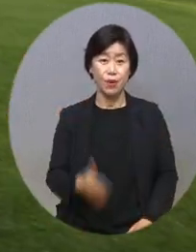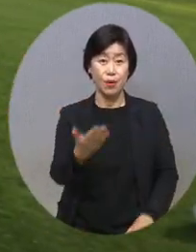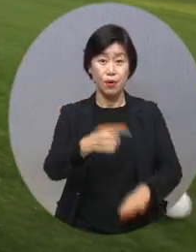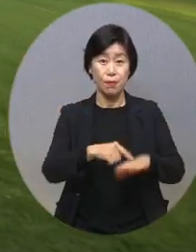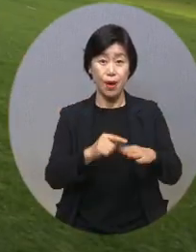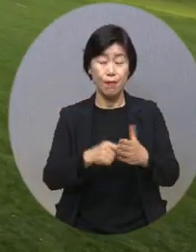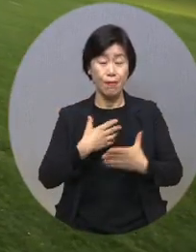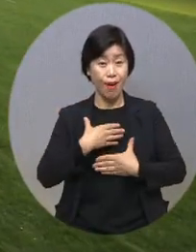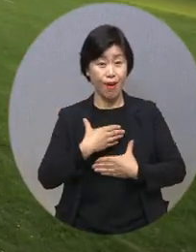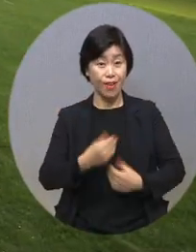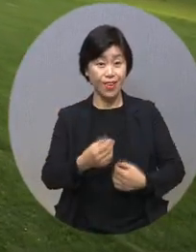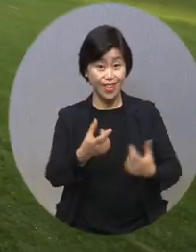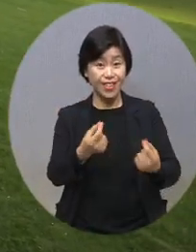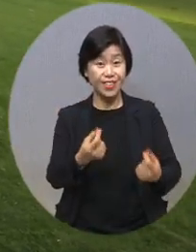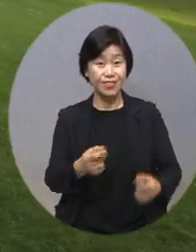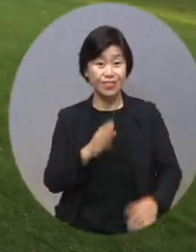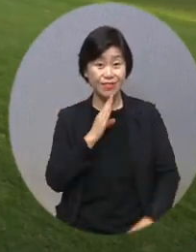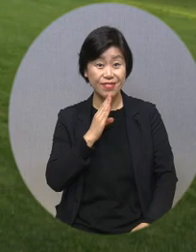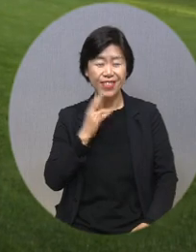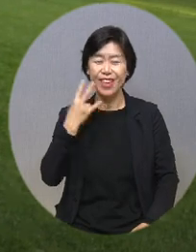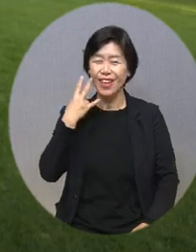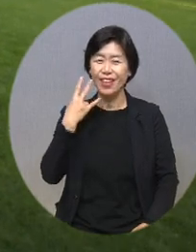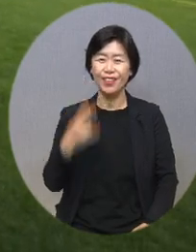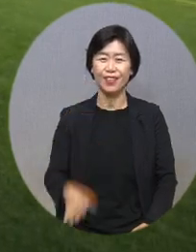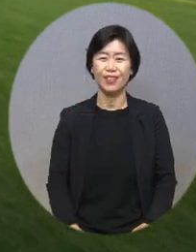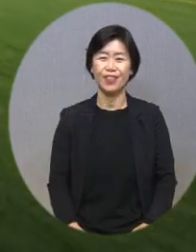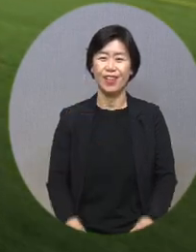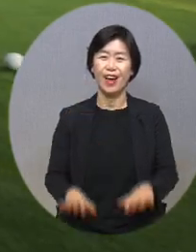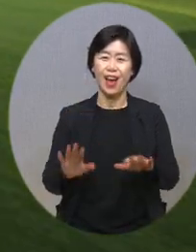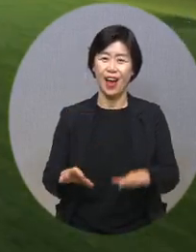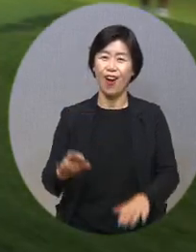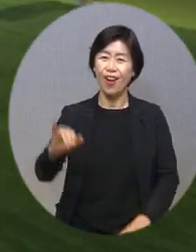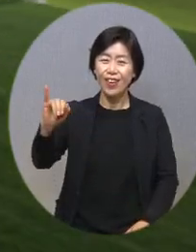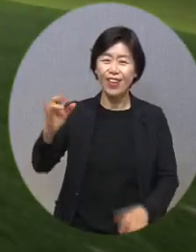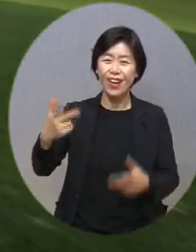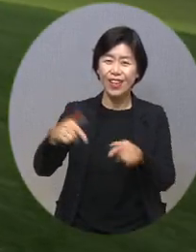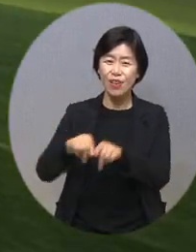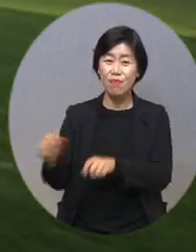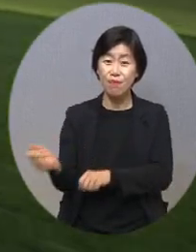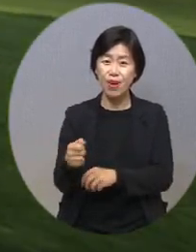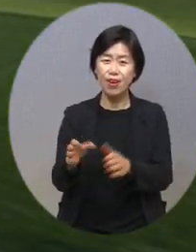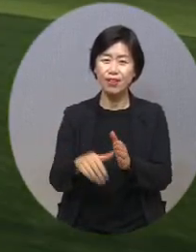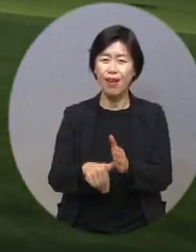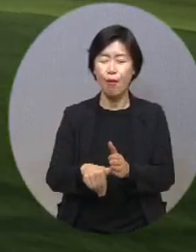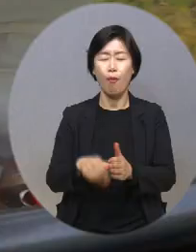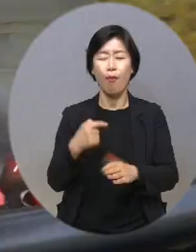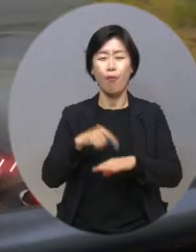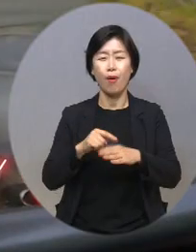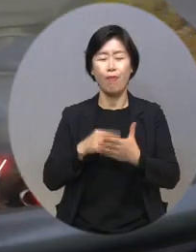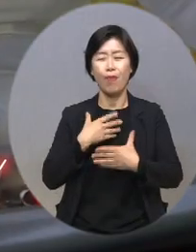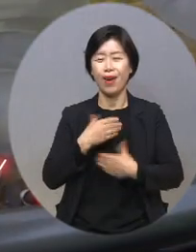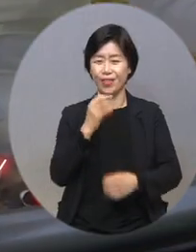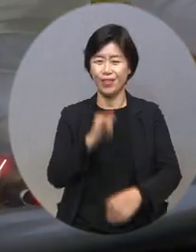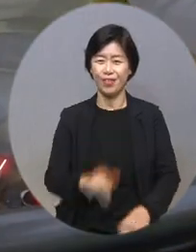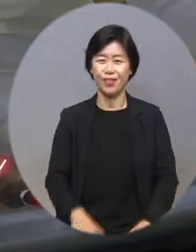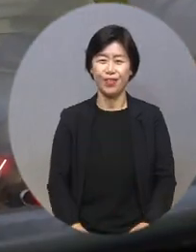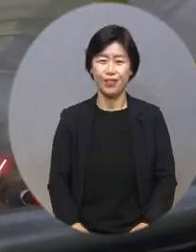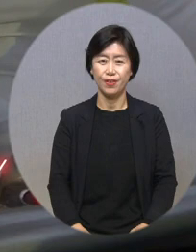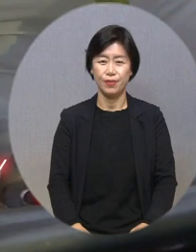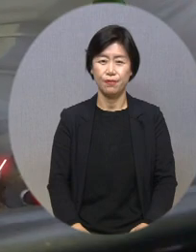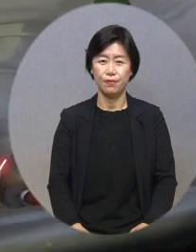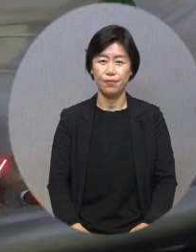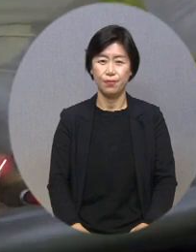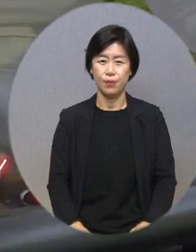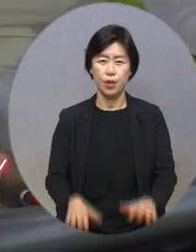네. 원래 유진아 저렇게 마음 편한 것 같아. 나 언니랑 치면 마음이 편했어. 그치? 그럼 와. 아, 진짜